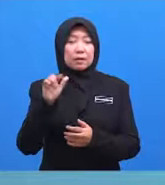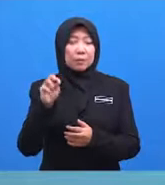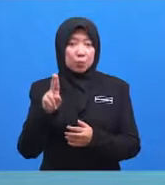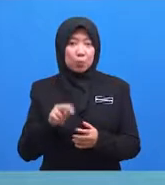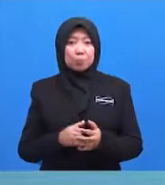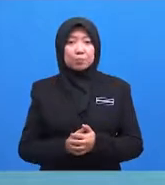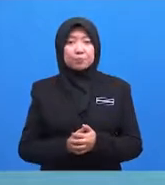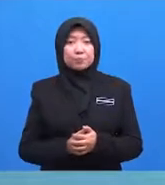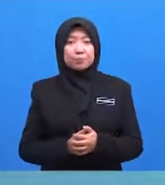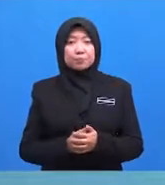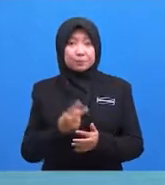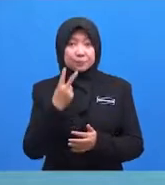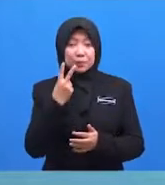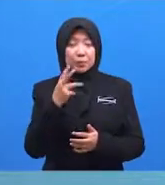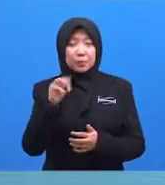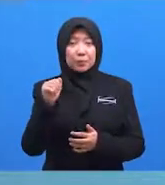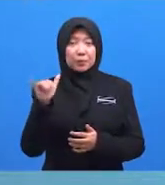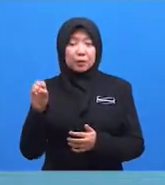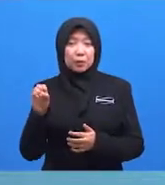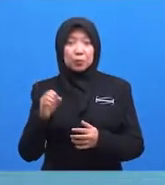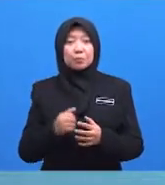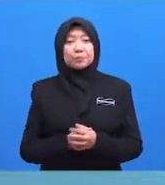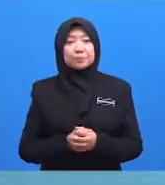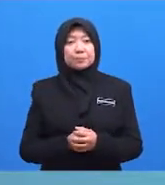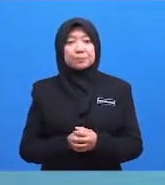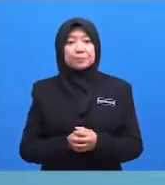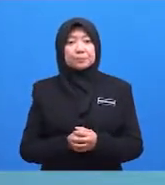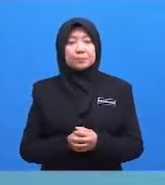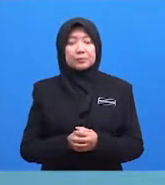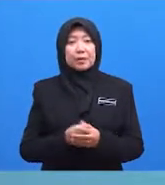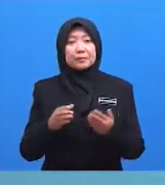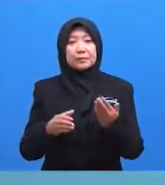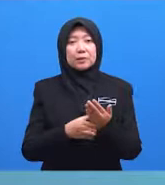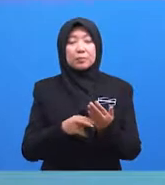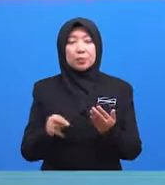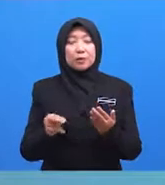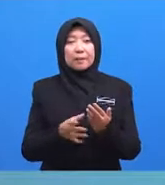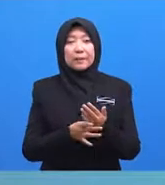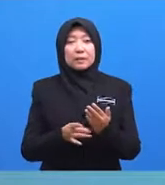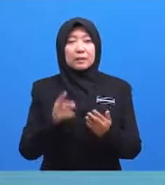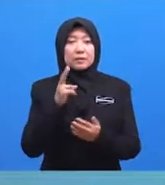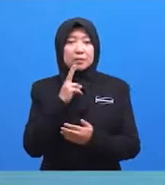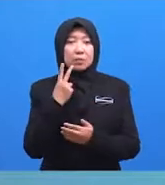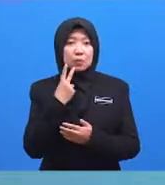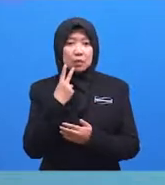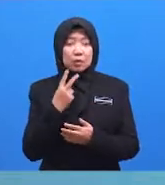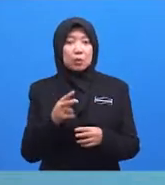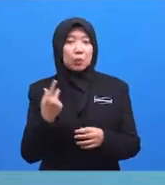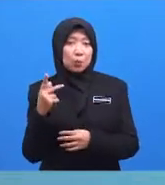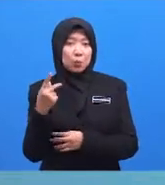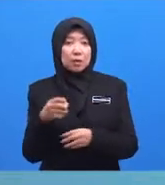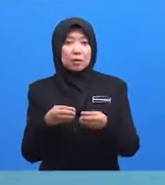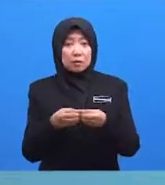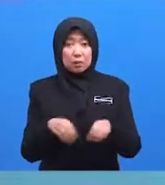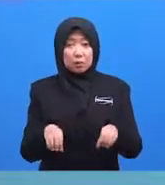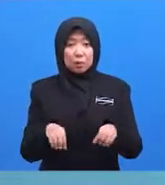lihat mengenai mayonis pula. Mayonis merupakan campuran minyak sayuran, kuning telur,